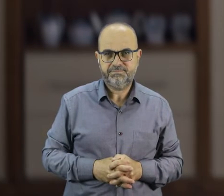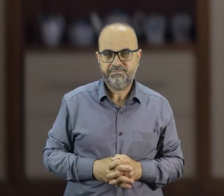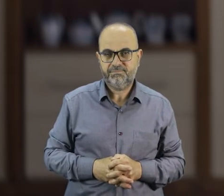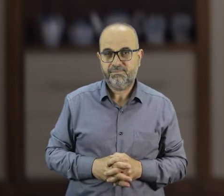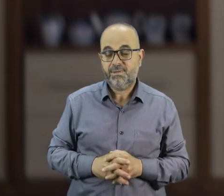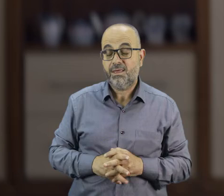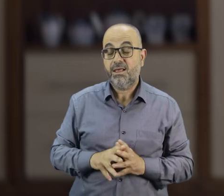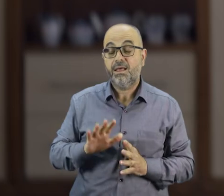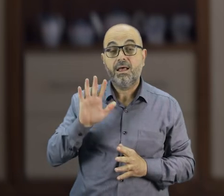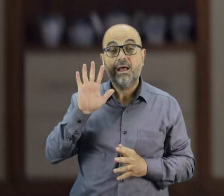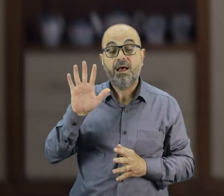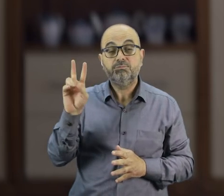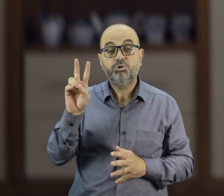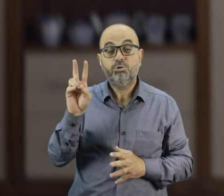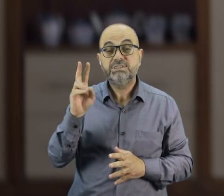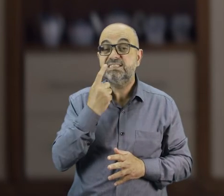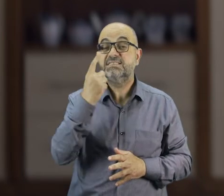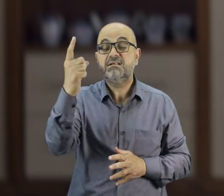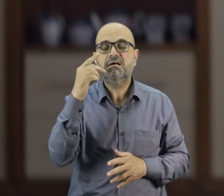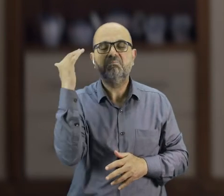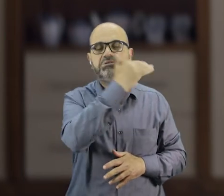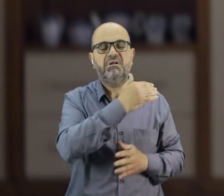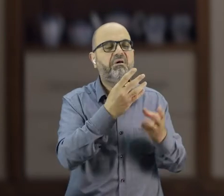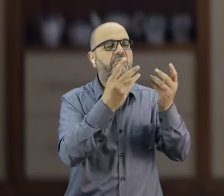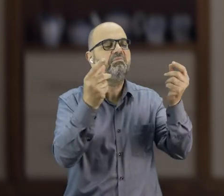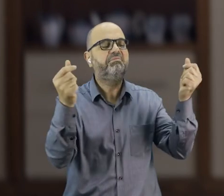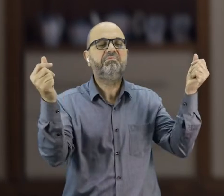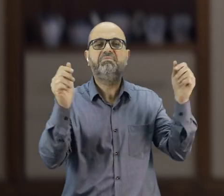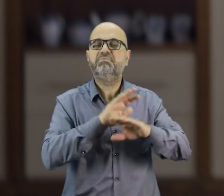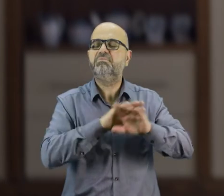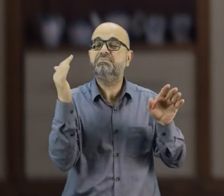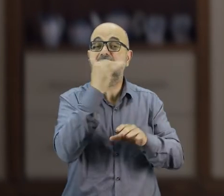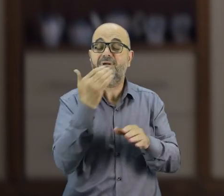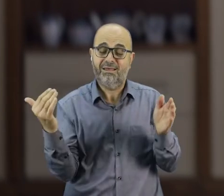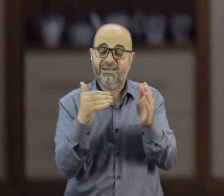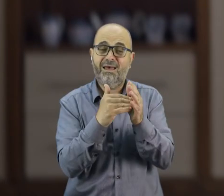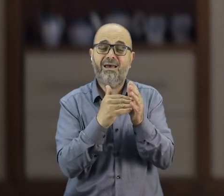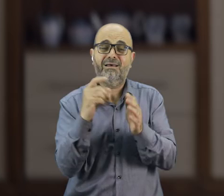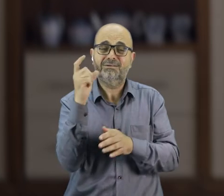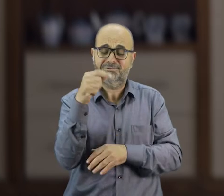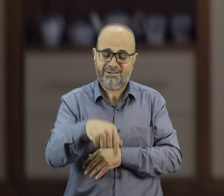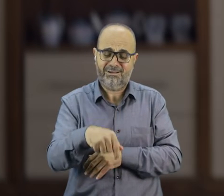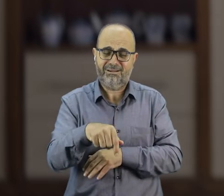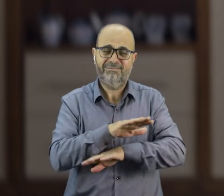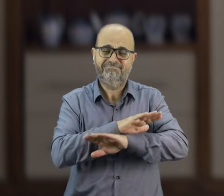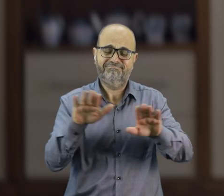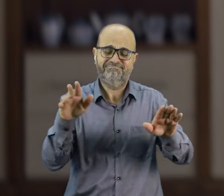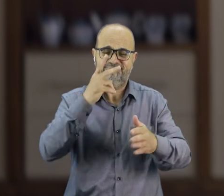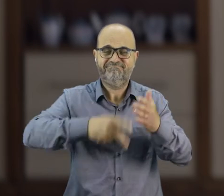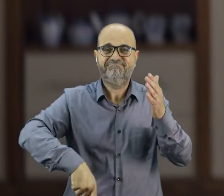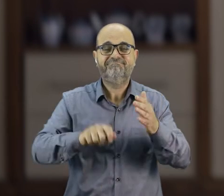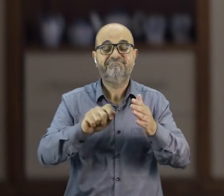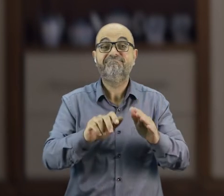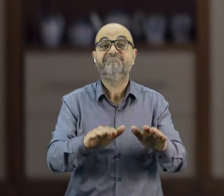إيه 25 سنة كده مروا، لقيت هلا أنا يعني كمان آخر الشهر هذا أنا نهاية عقدي مع